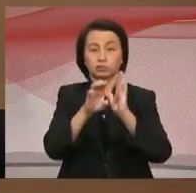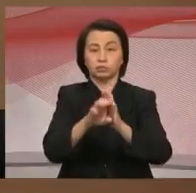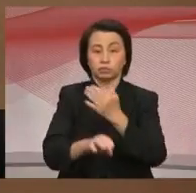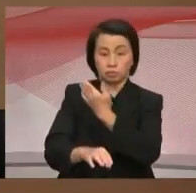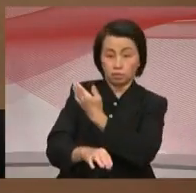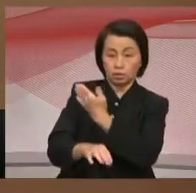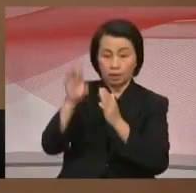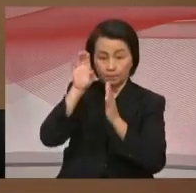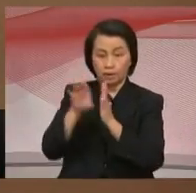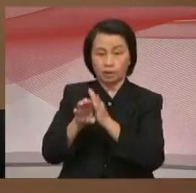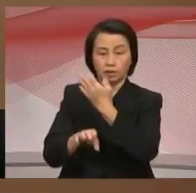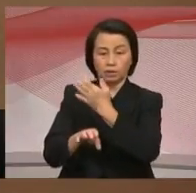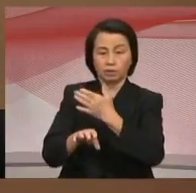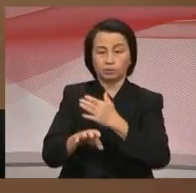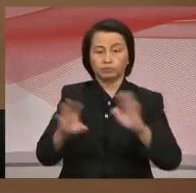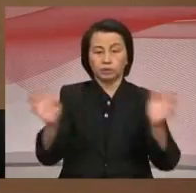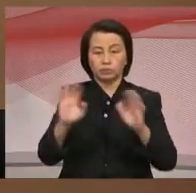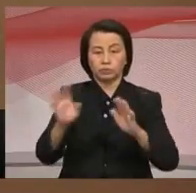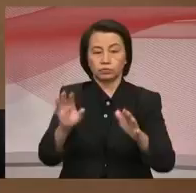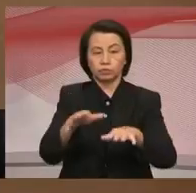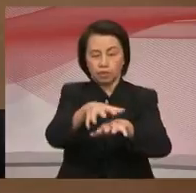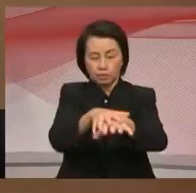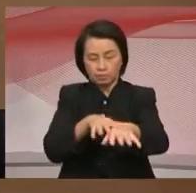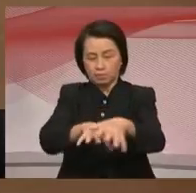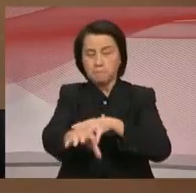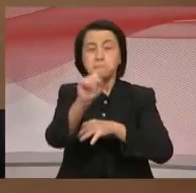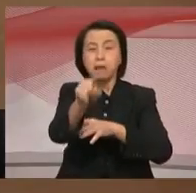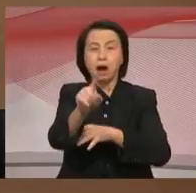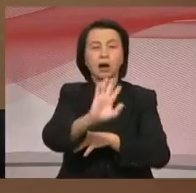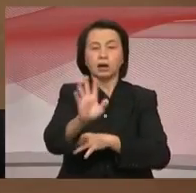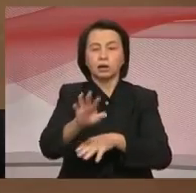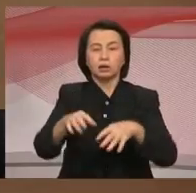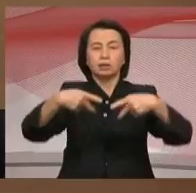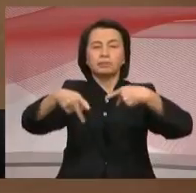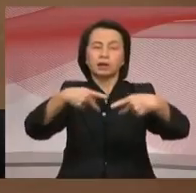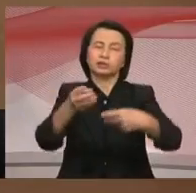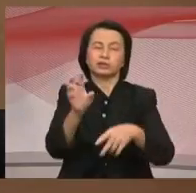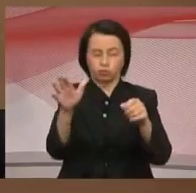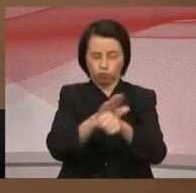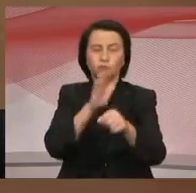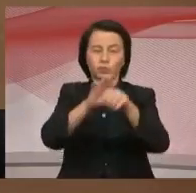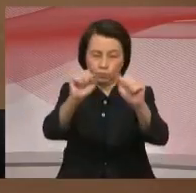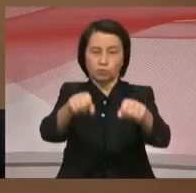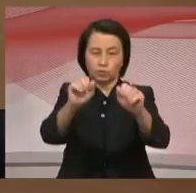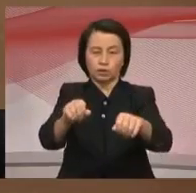Contoh, bukan makna kena glove yang mahal tu. Yang ini pun cukup. Dan